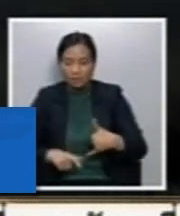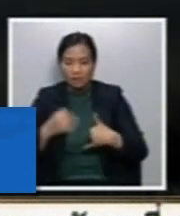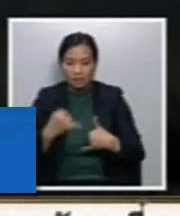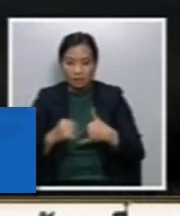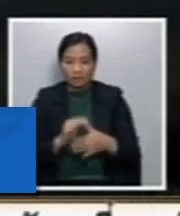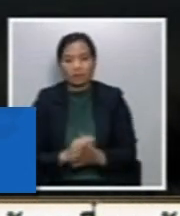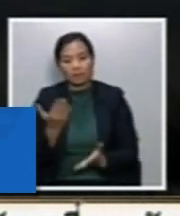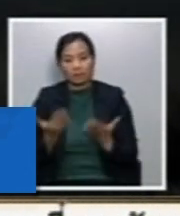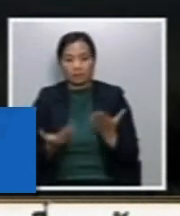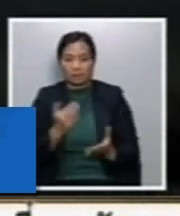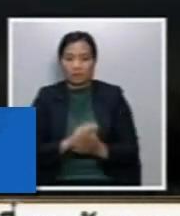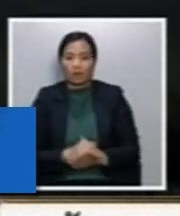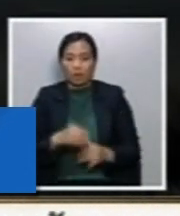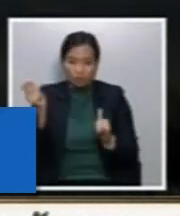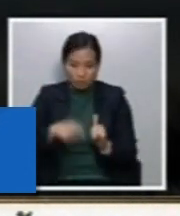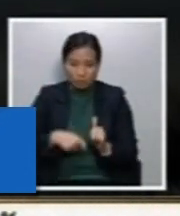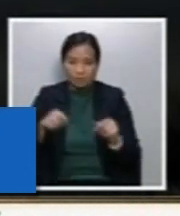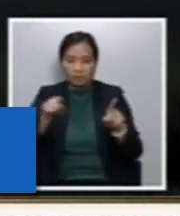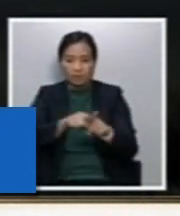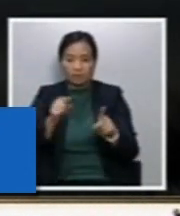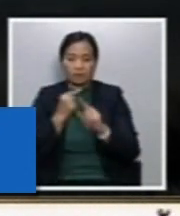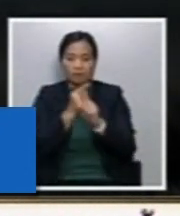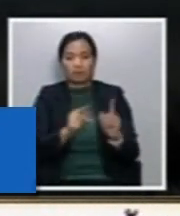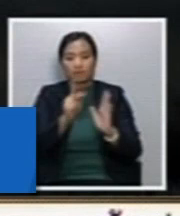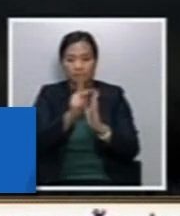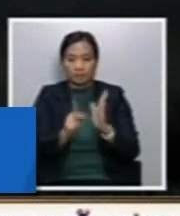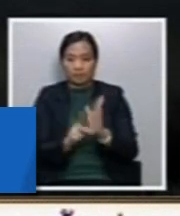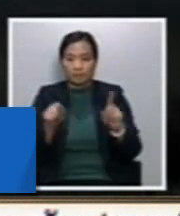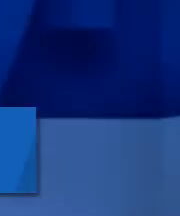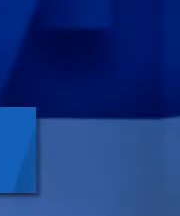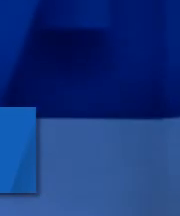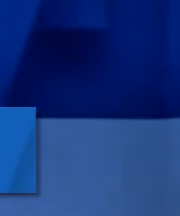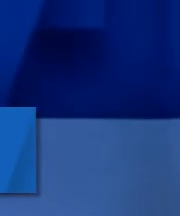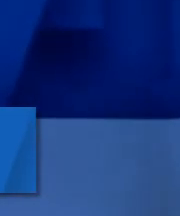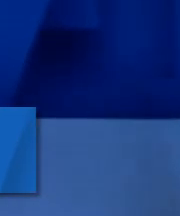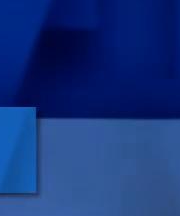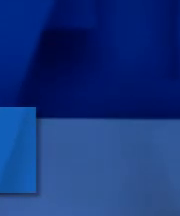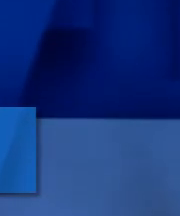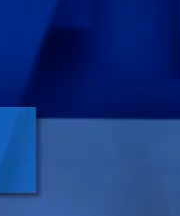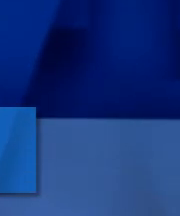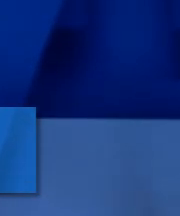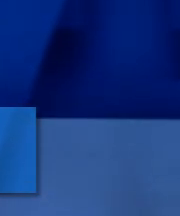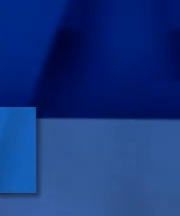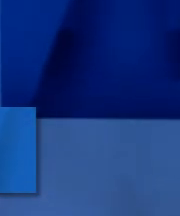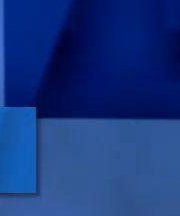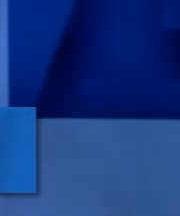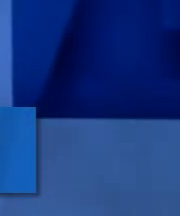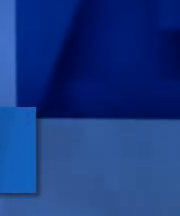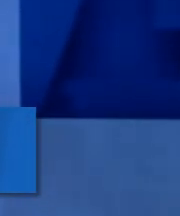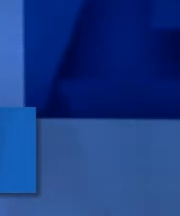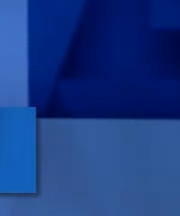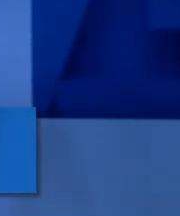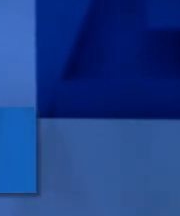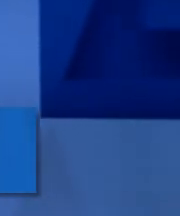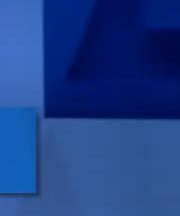ใครก็ตามนะครับก็จะต้องถูกลงโทษตามกฎหมายด้วยเช่นกันครับ นั่นคือสิ่งที่เกิดขึ้นในสภาวันนี้นะครับเป็นคำถามที่จะต้องอธิ